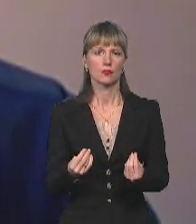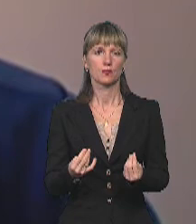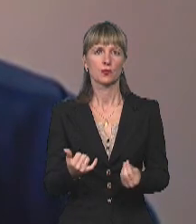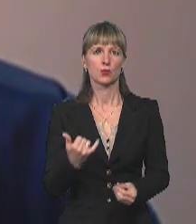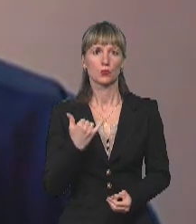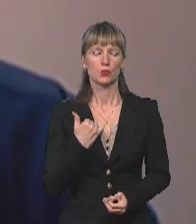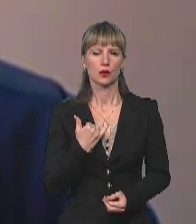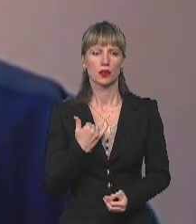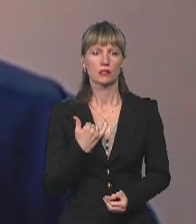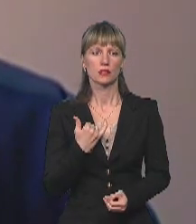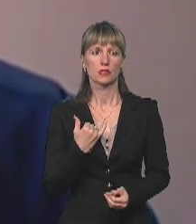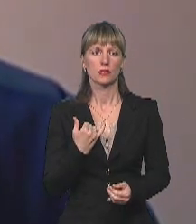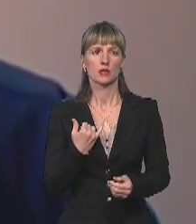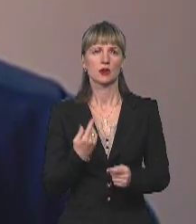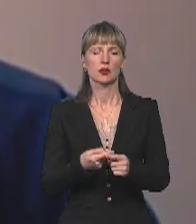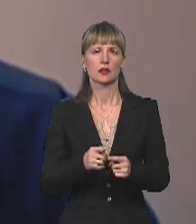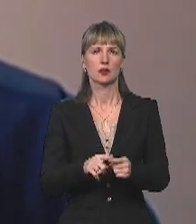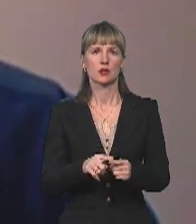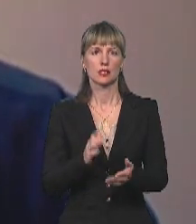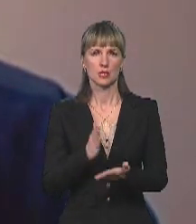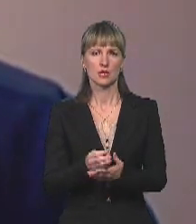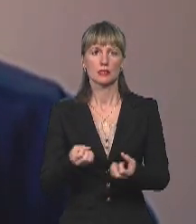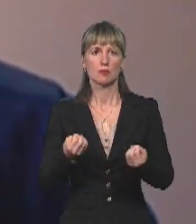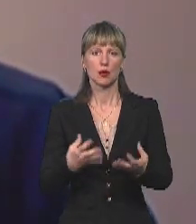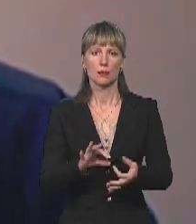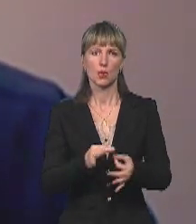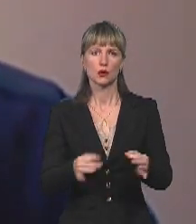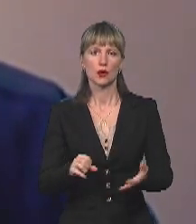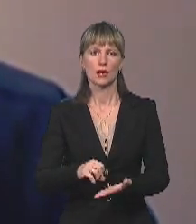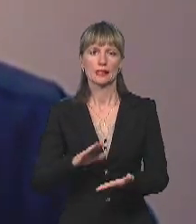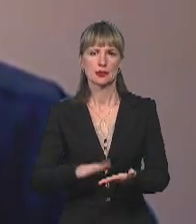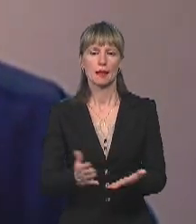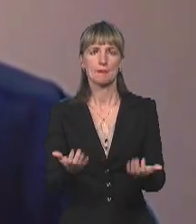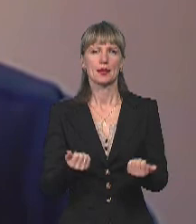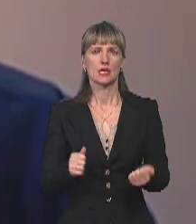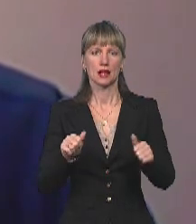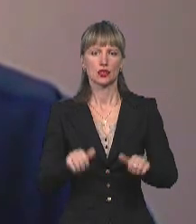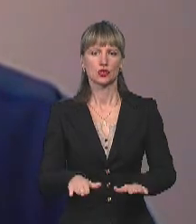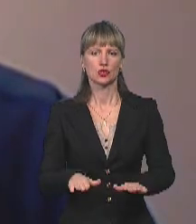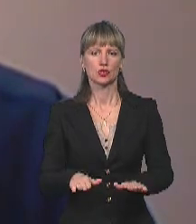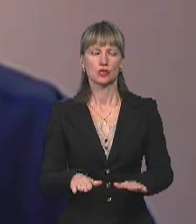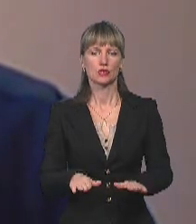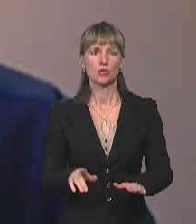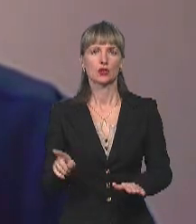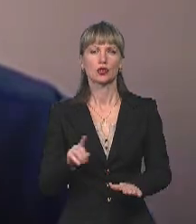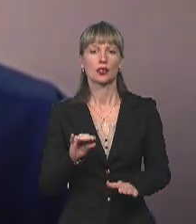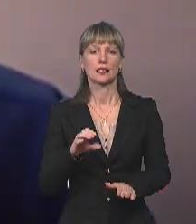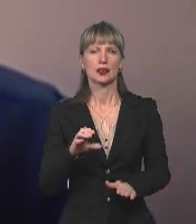Да, цією спрощеною процедурою реєстрації прийнято рішення про те, що і